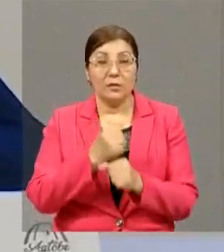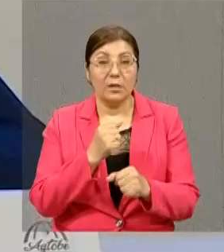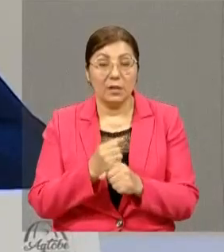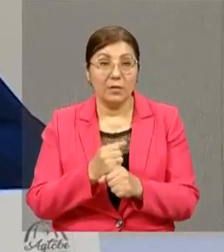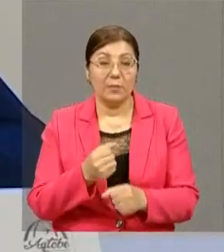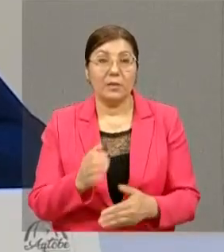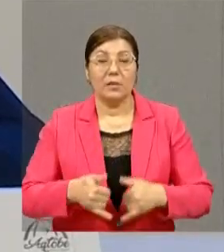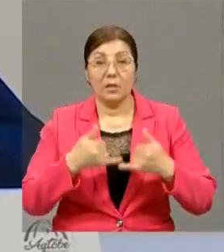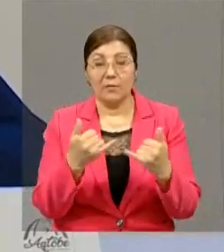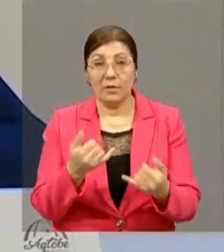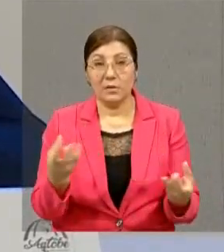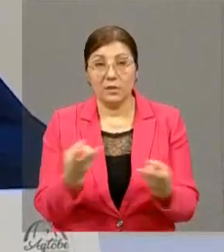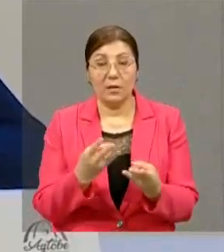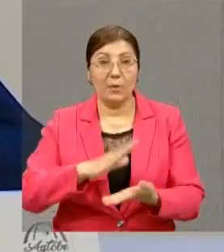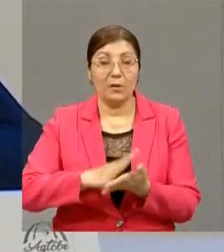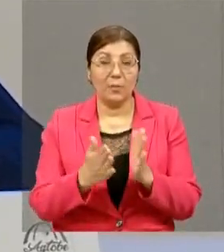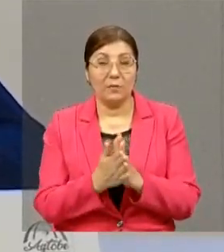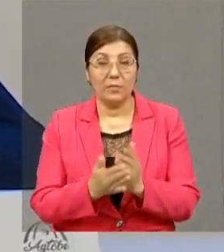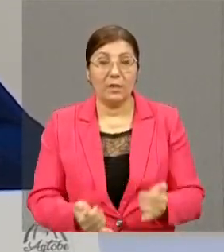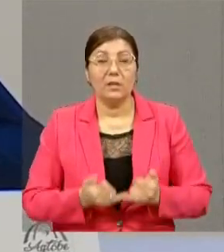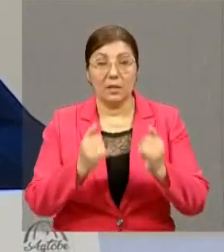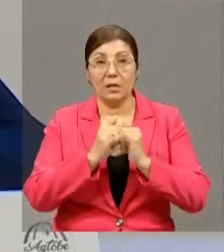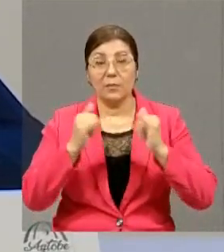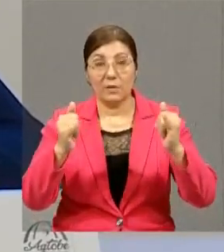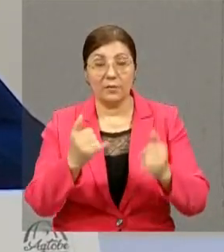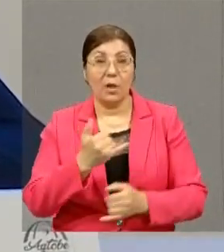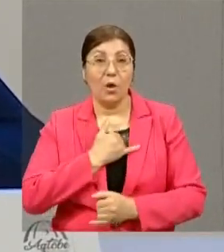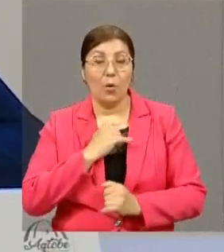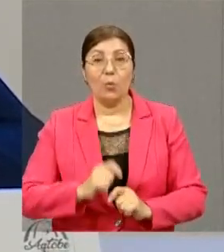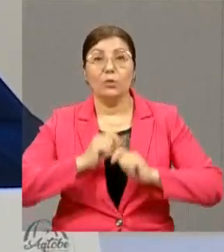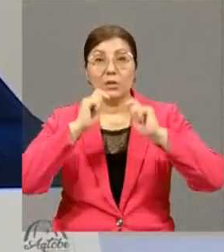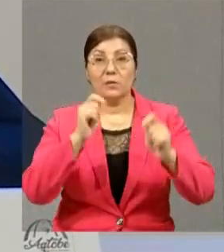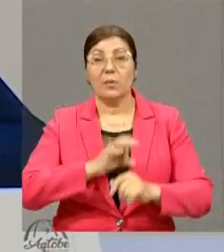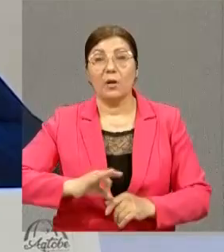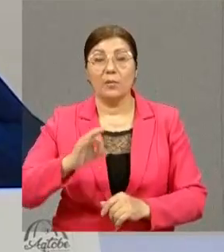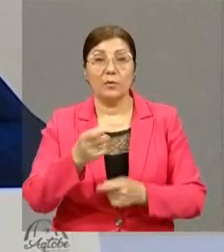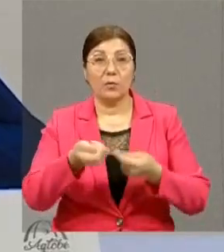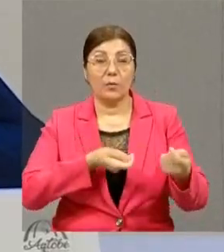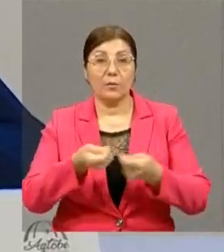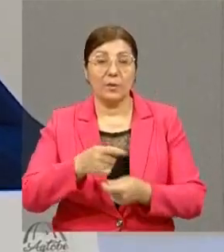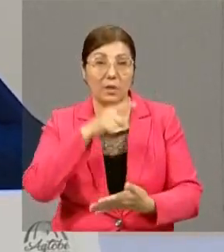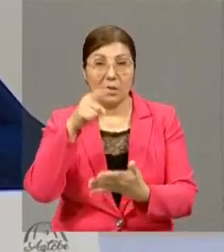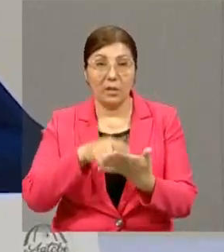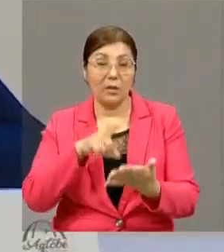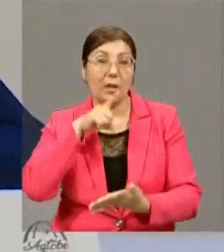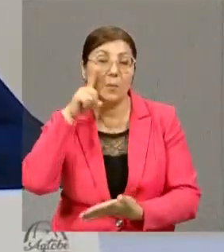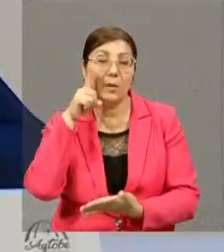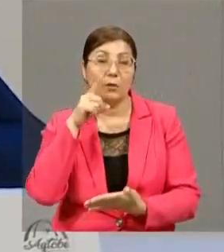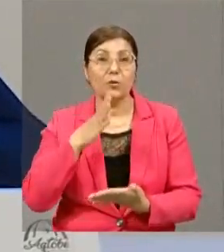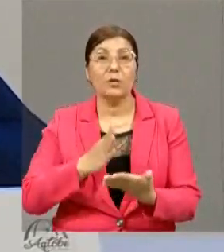условия для развития с этого года как Вам известно у нас открылось областное управление по вопросам